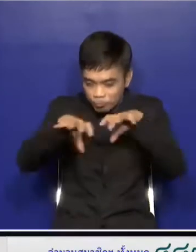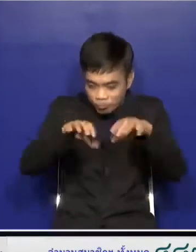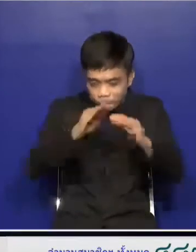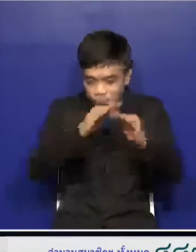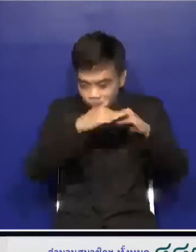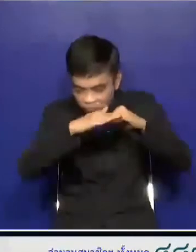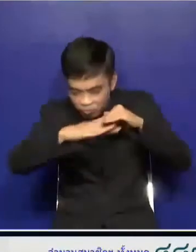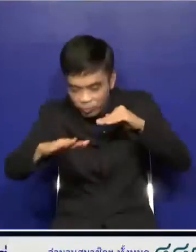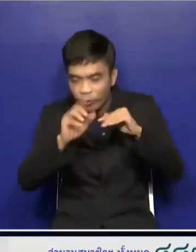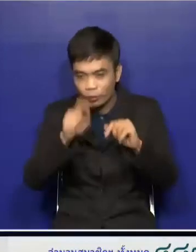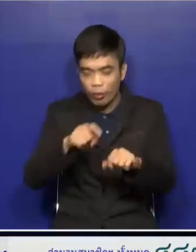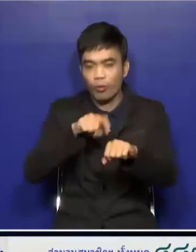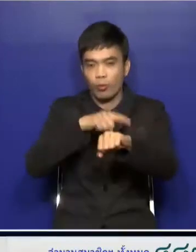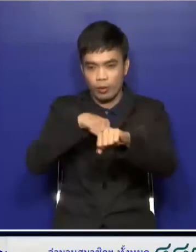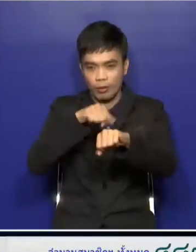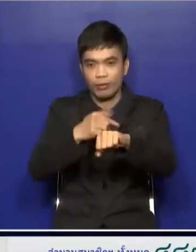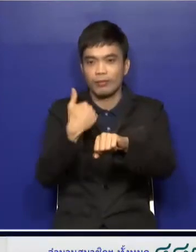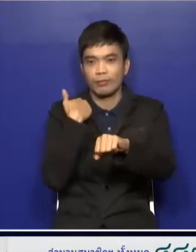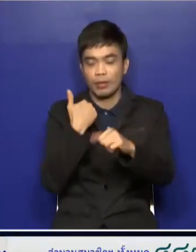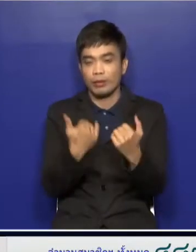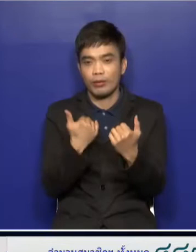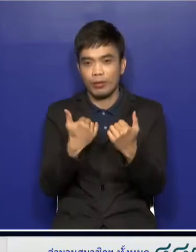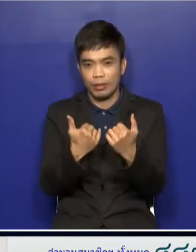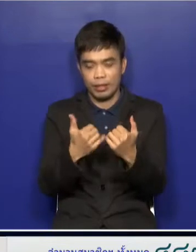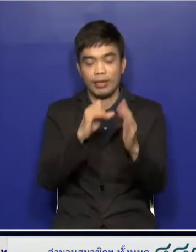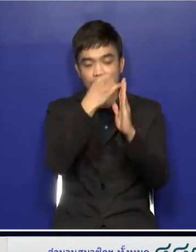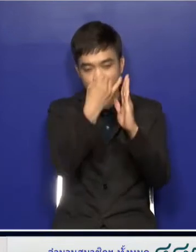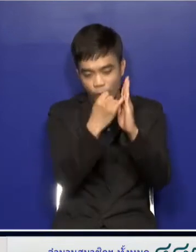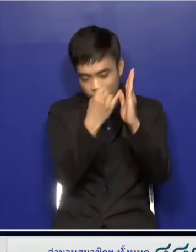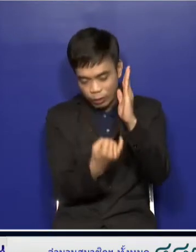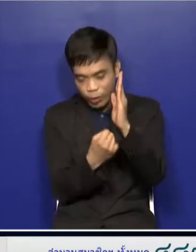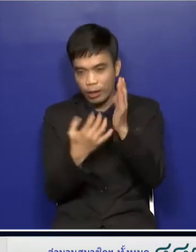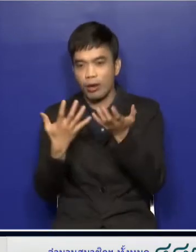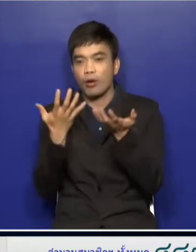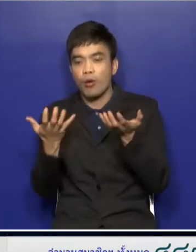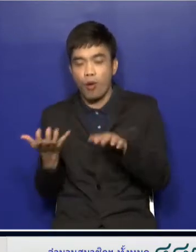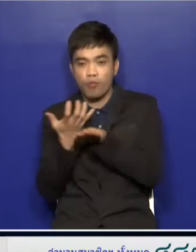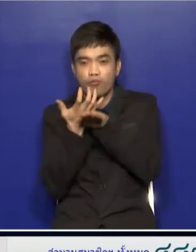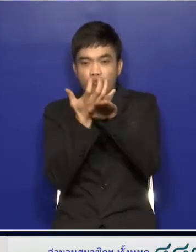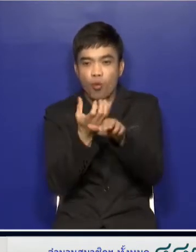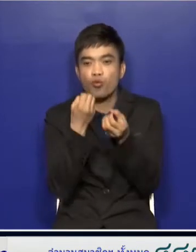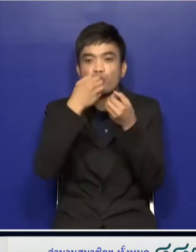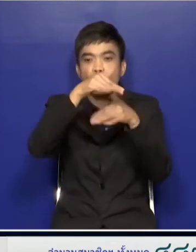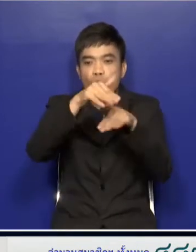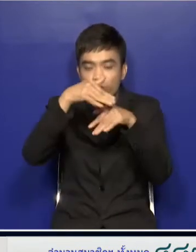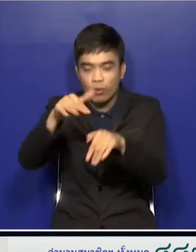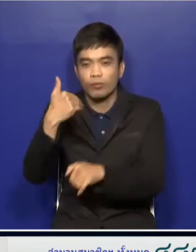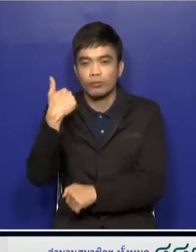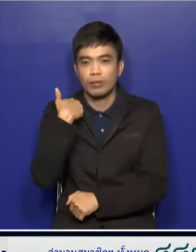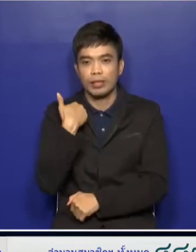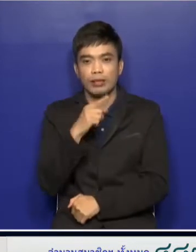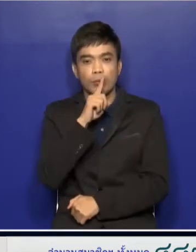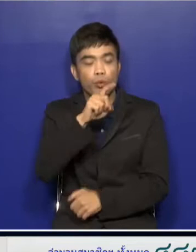งๆแล้วเราก็มีขนส่งสาธารณะในแต่ละจังหวัดอยู่บ้างแล้วปัญหาก็คือเราจะรู้ข้อมูลเหล่านั้น